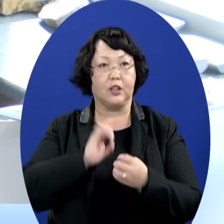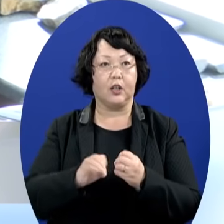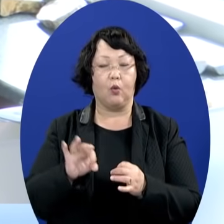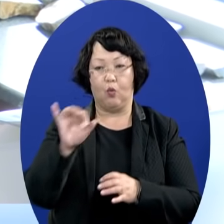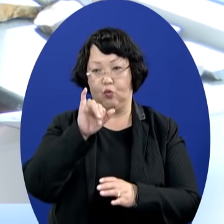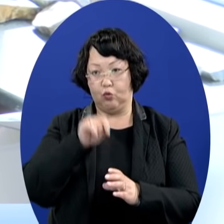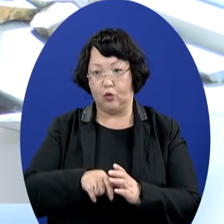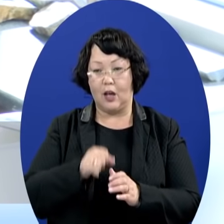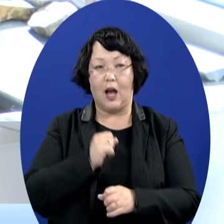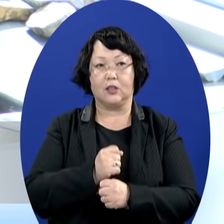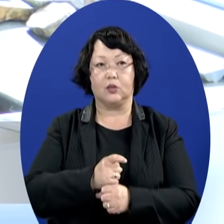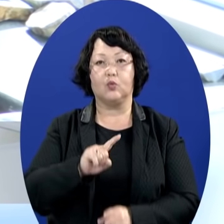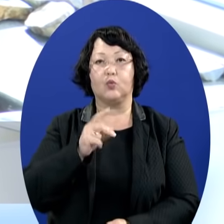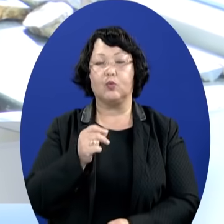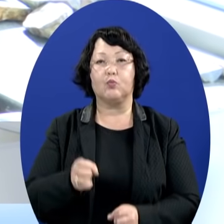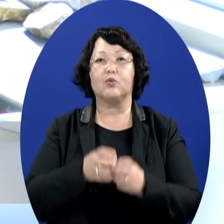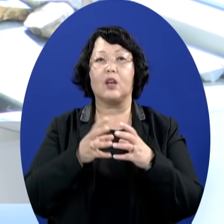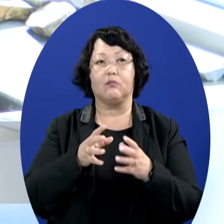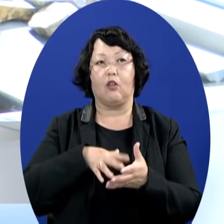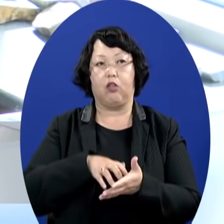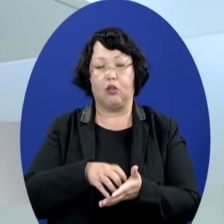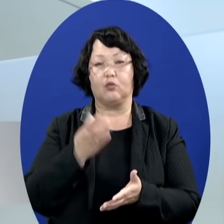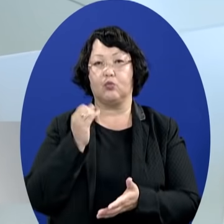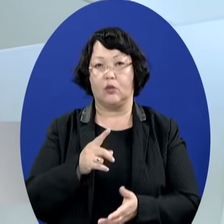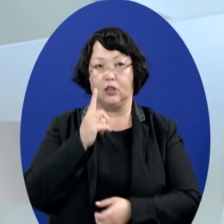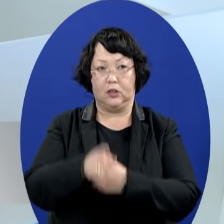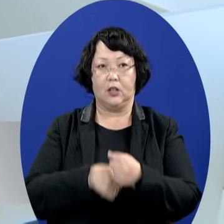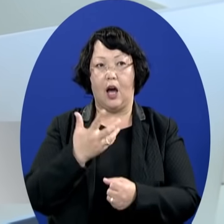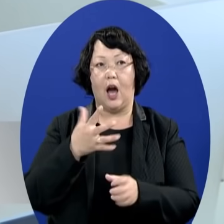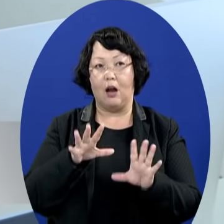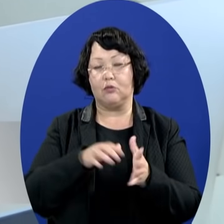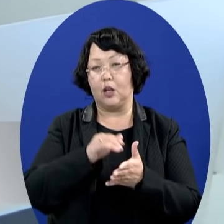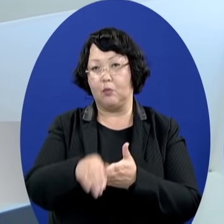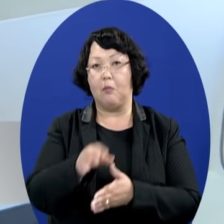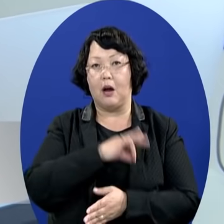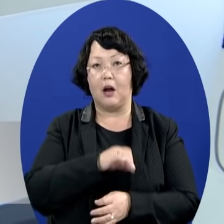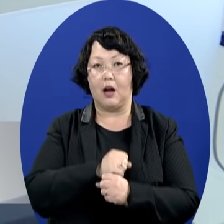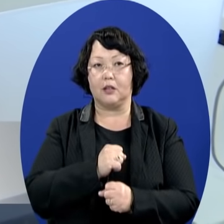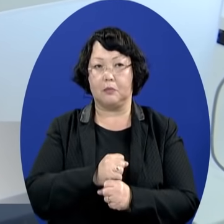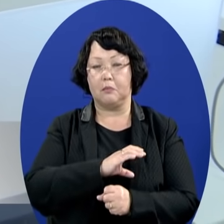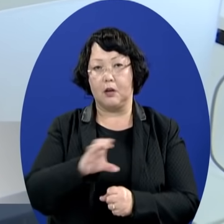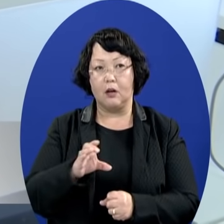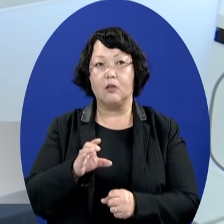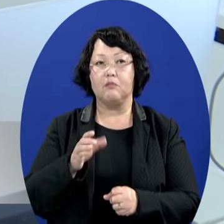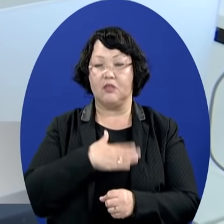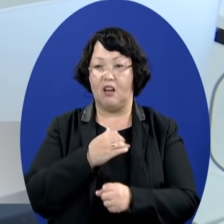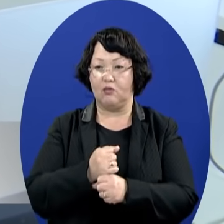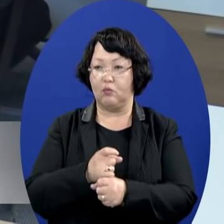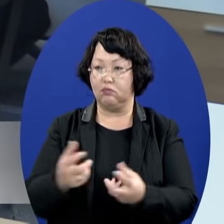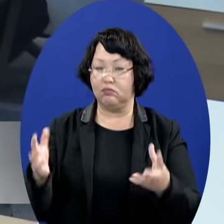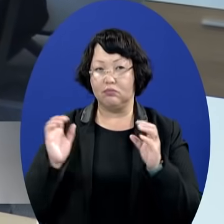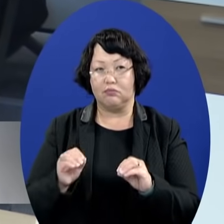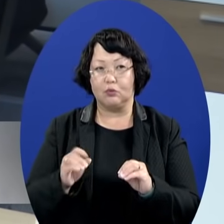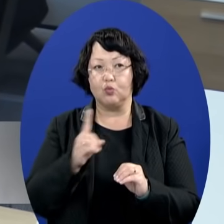дотоодын ажиллах хүчний бүтээмж суларч байна. Тухайлбал жилдээ 10 тэрбум төгрөгийн ашигтай ажилтдаг байгууллага боловсон хүчнээ сургах чиглэлд 100 сая